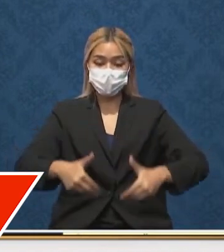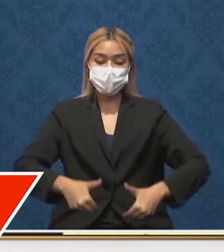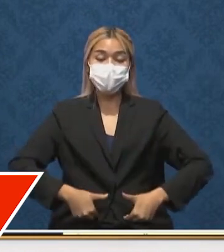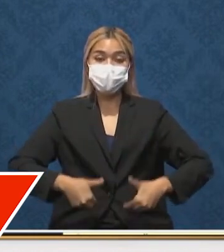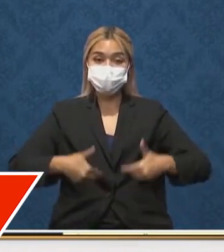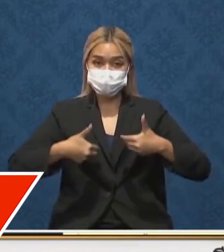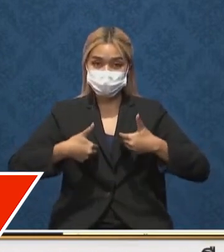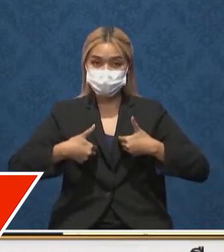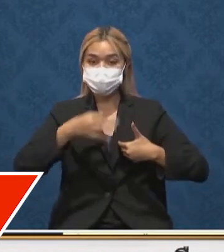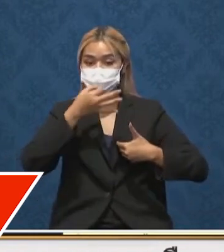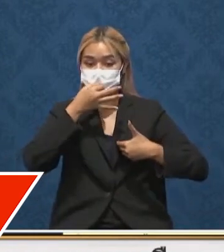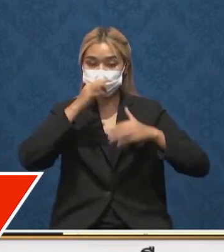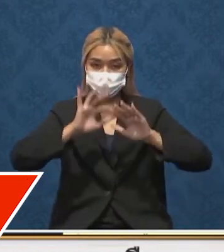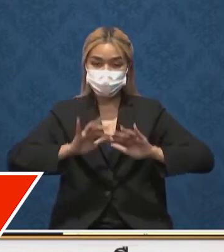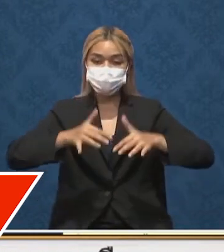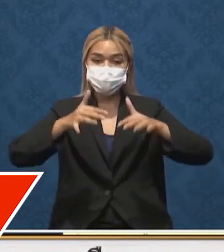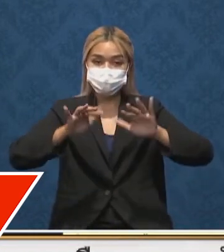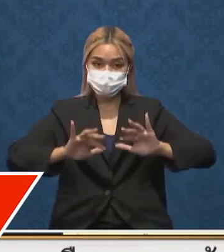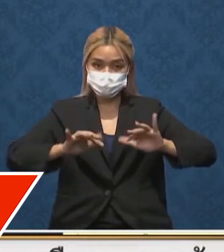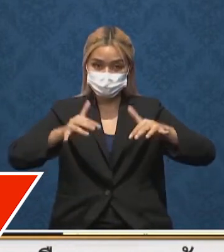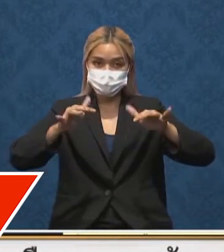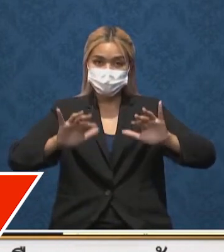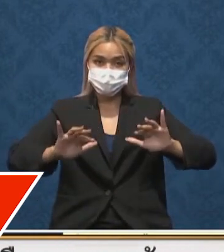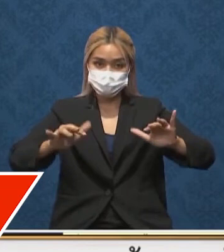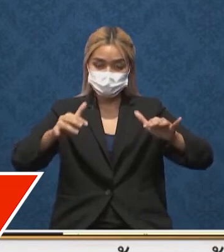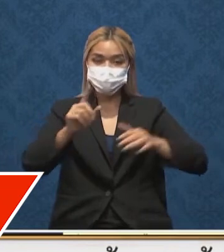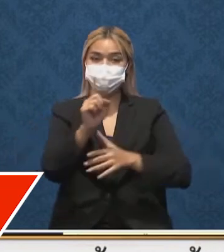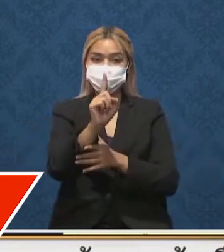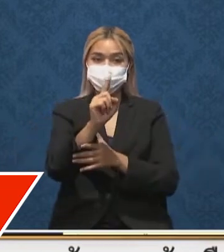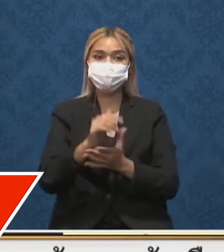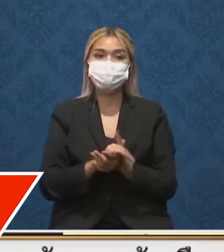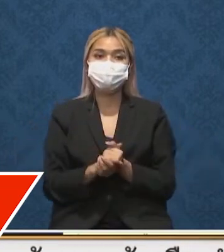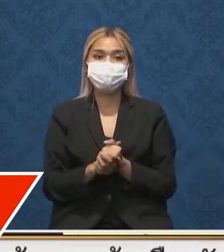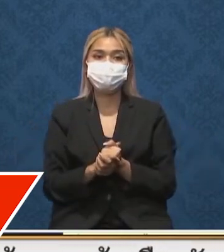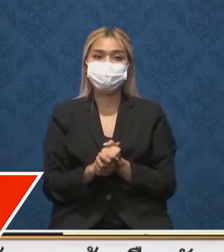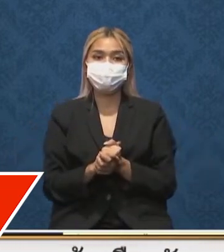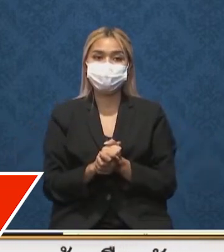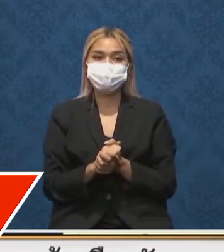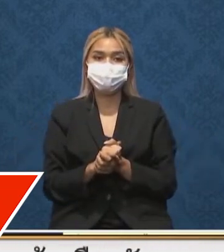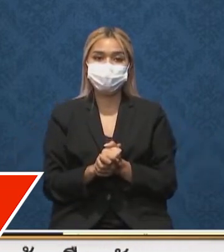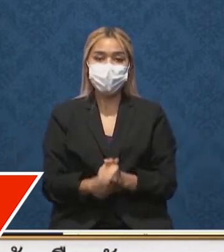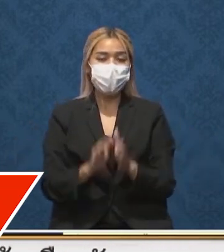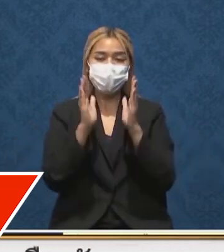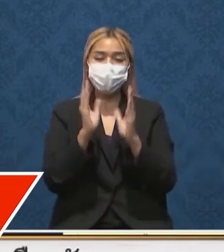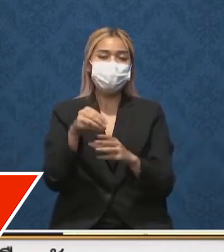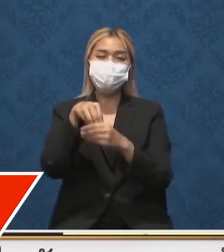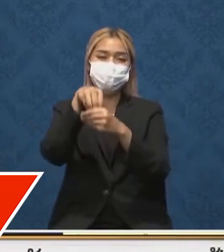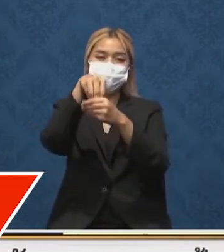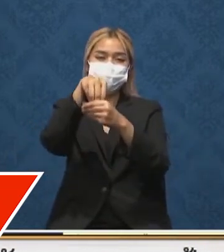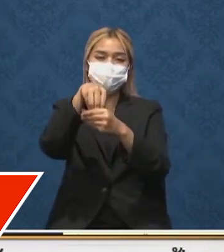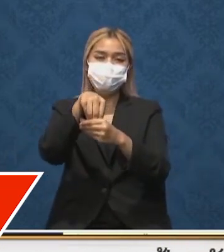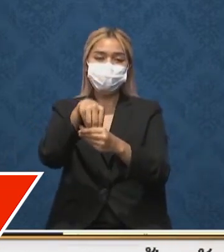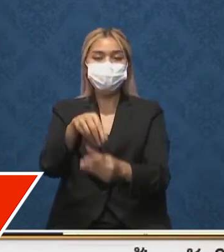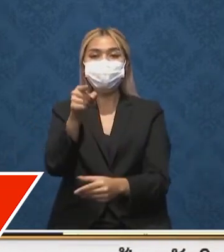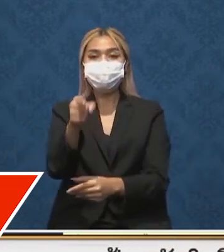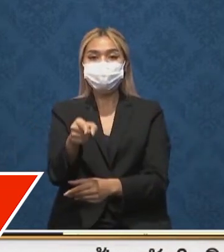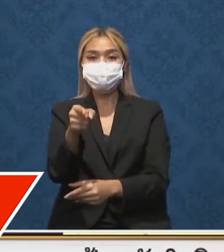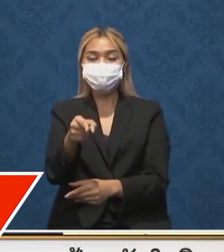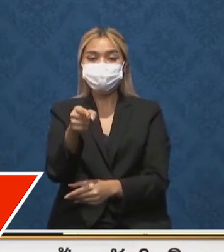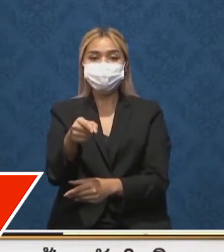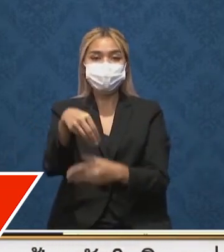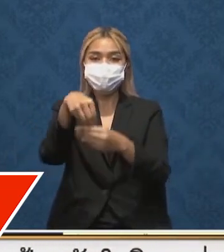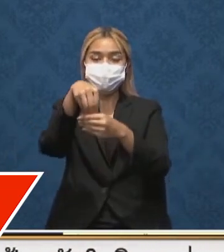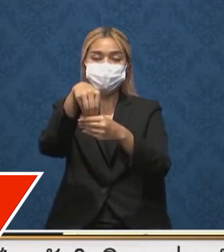ชาวเลเป็นวิถีชีวิตของคนที่เป็นชนชั้นบรรพการจริงๆเคไม่รู้จักกัน